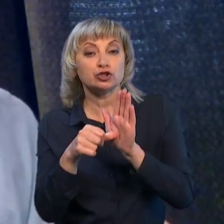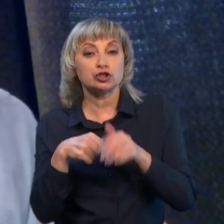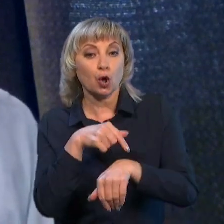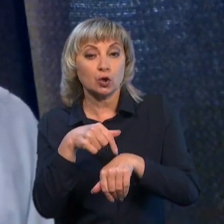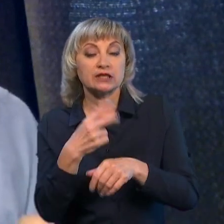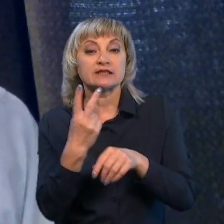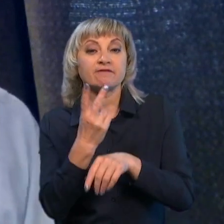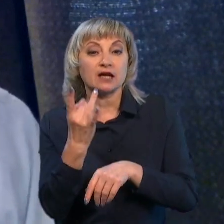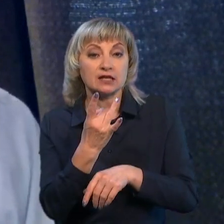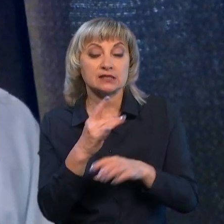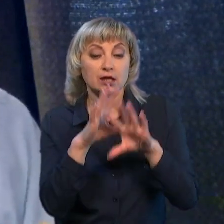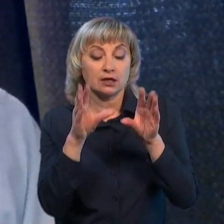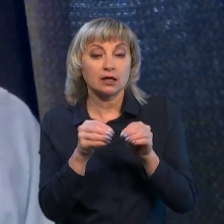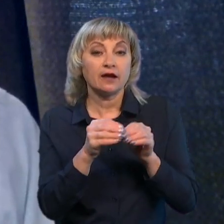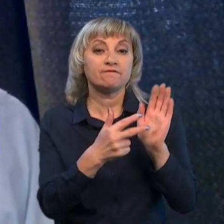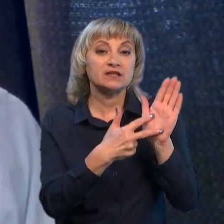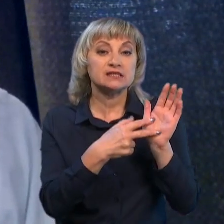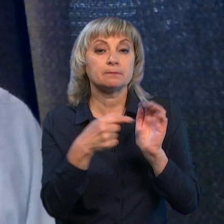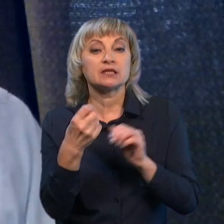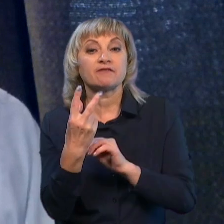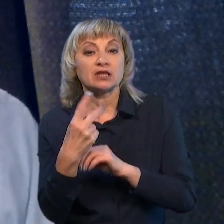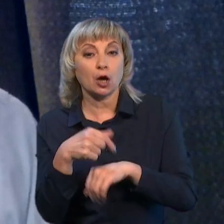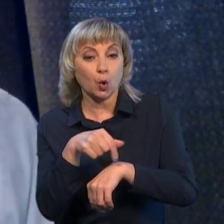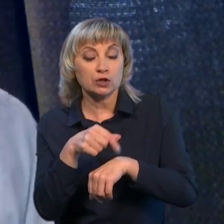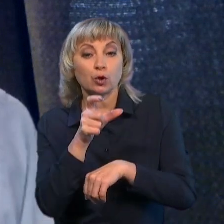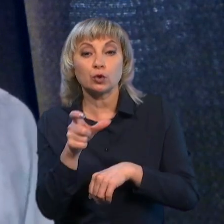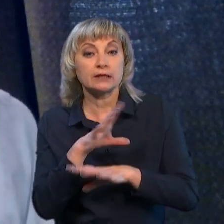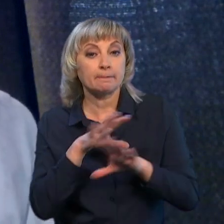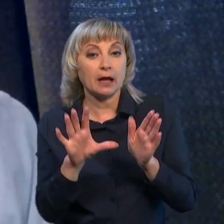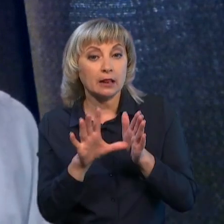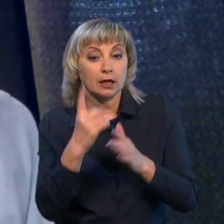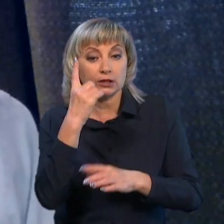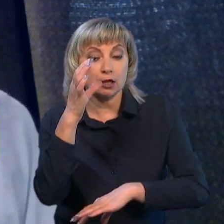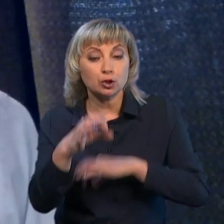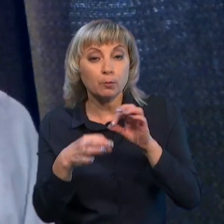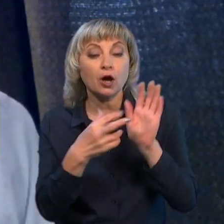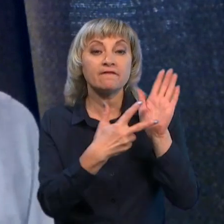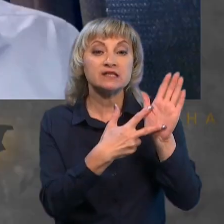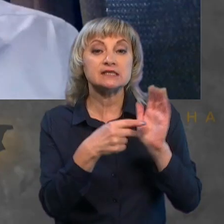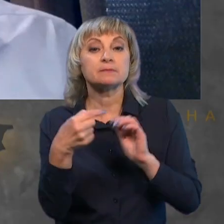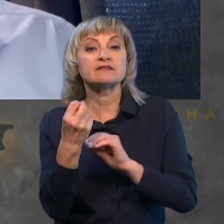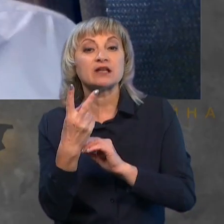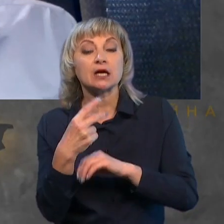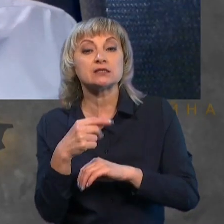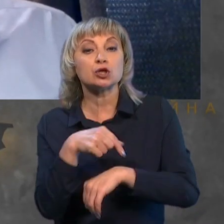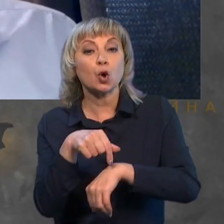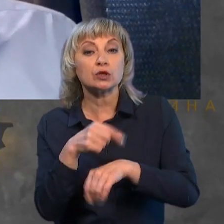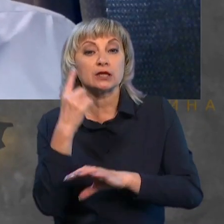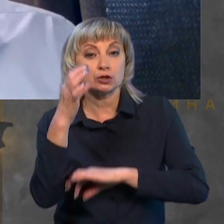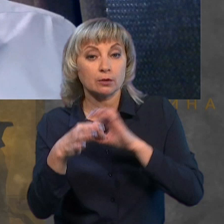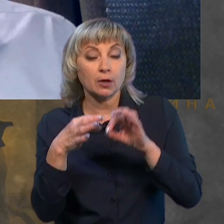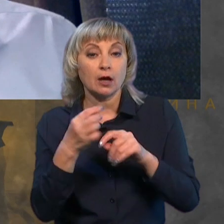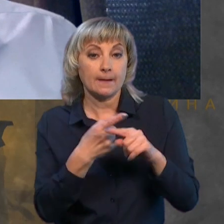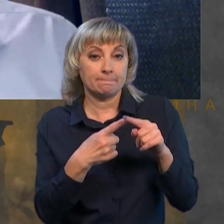день, да, наприклад. Тобто сумарно десь 8-12 годин не було в людей електроенергії на добу. 8-12 годин на добу. Фактично півдоби,